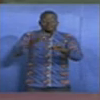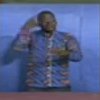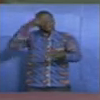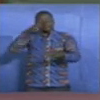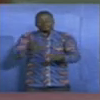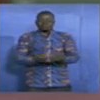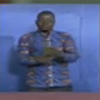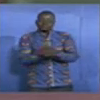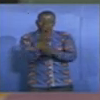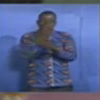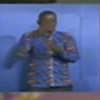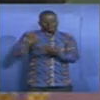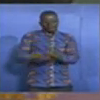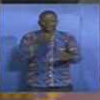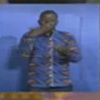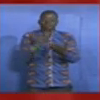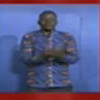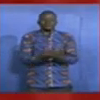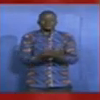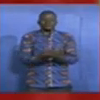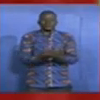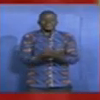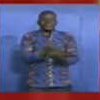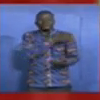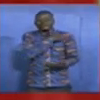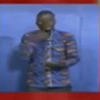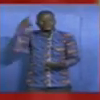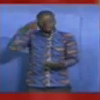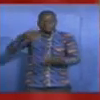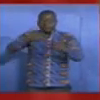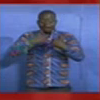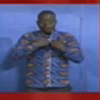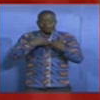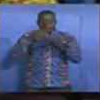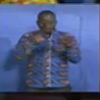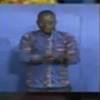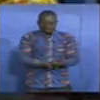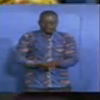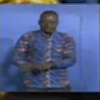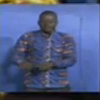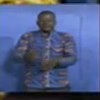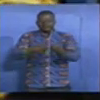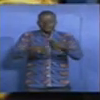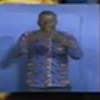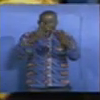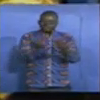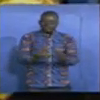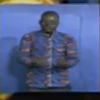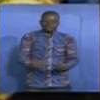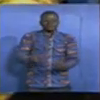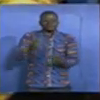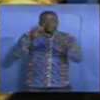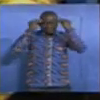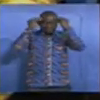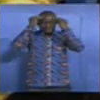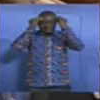bon usage. Pour eux, l'acquisition de ces ordinateurs vient résoudre une préoccupation